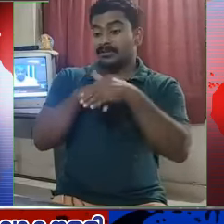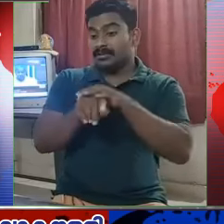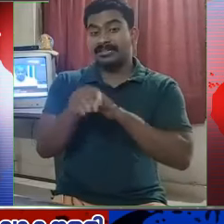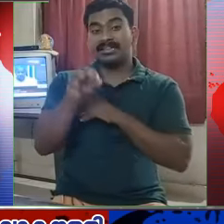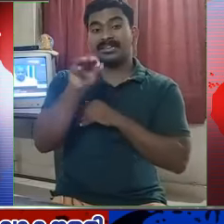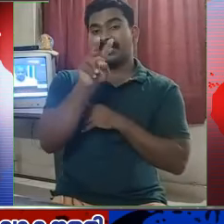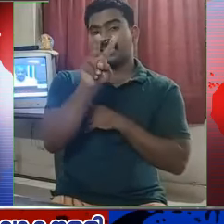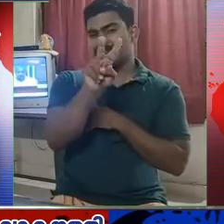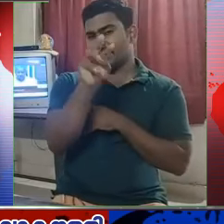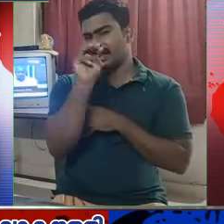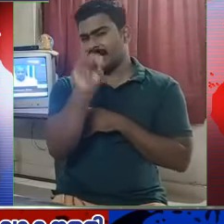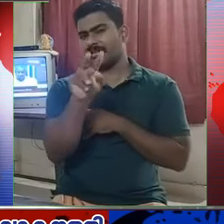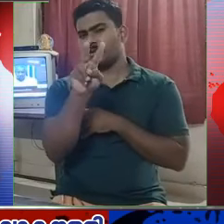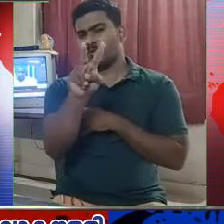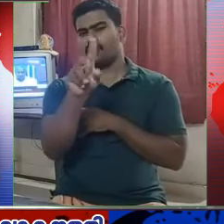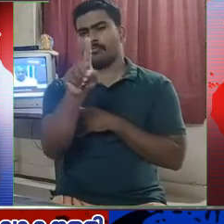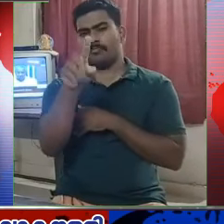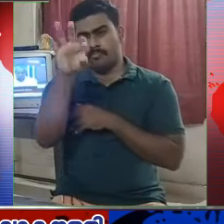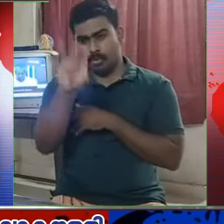92,381 പേർക്ക്